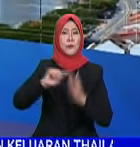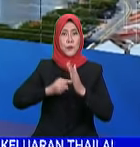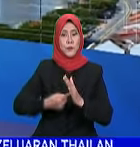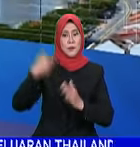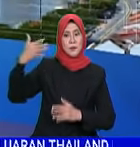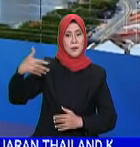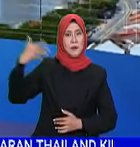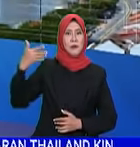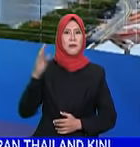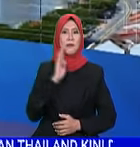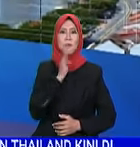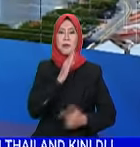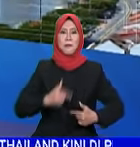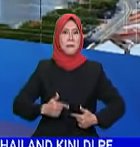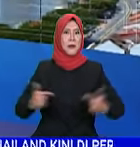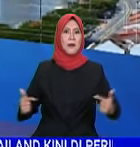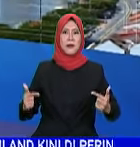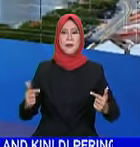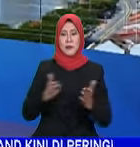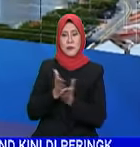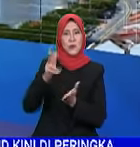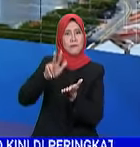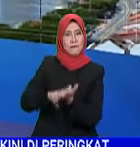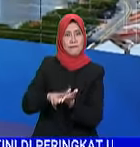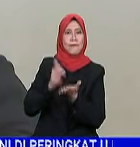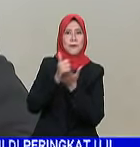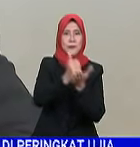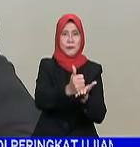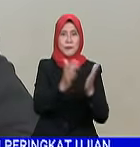pengorbanan bujang berani terus diiktiraf.